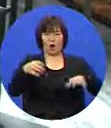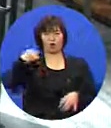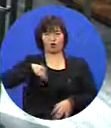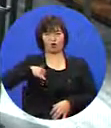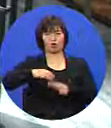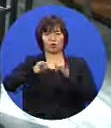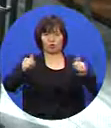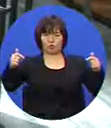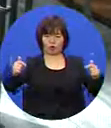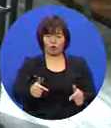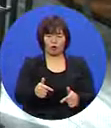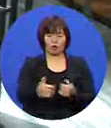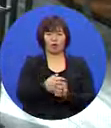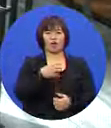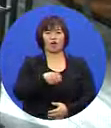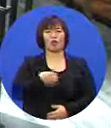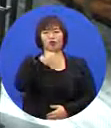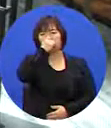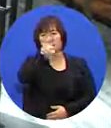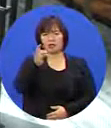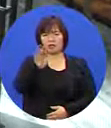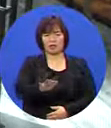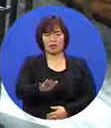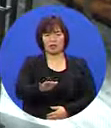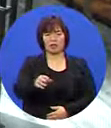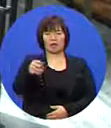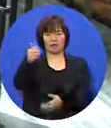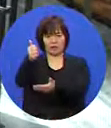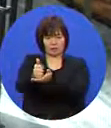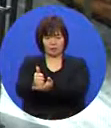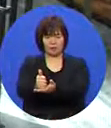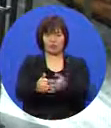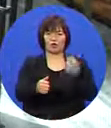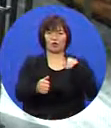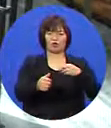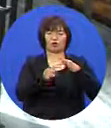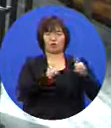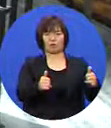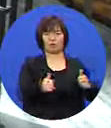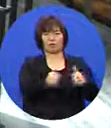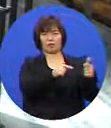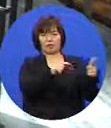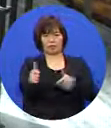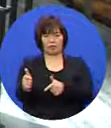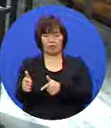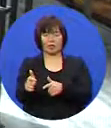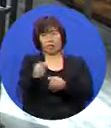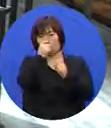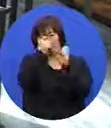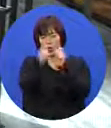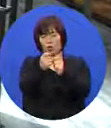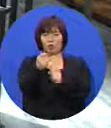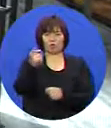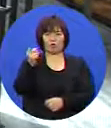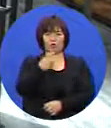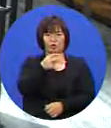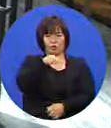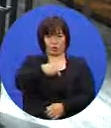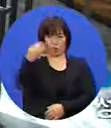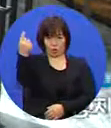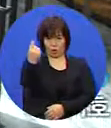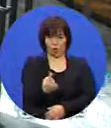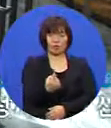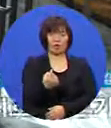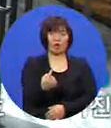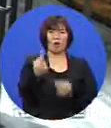크게 줄어서 걱정인데 심연 스님과 또 중국인 불교 신도들이 다시 한번 우리 지역을